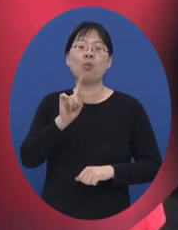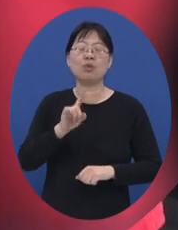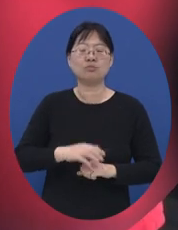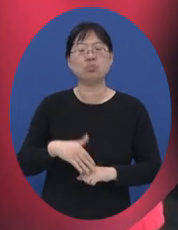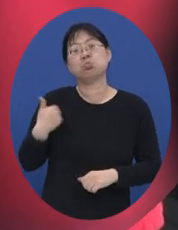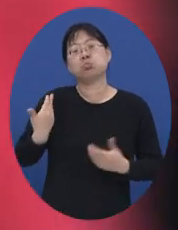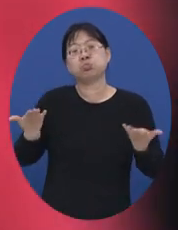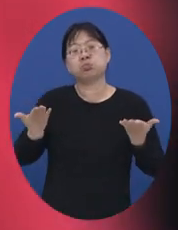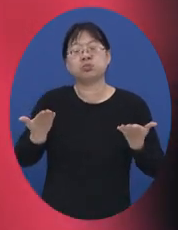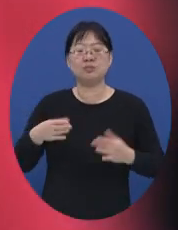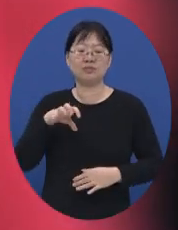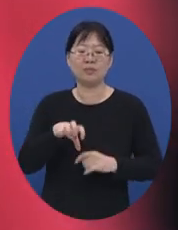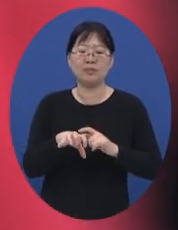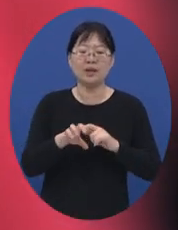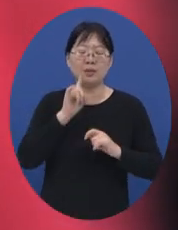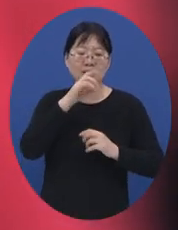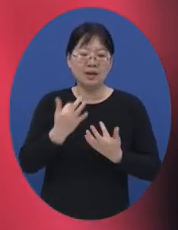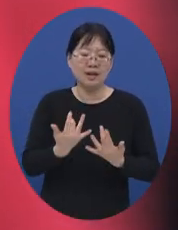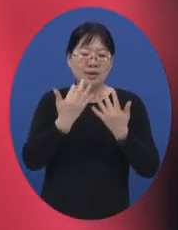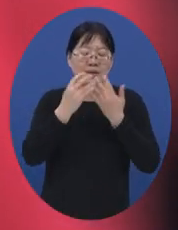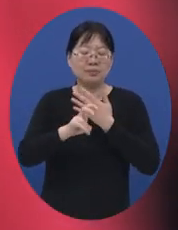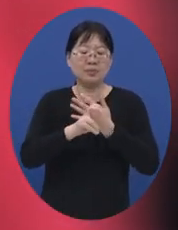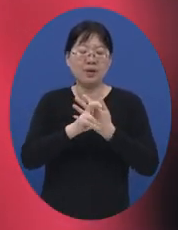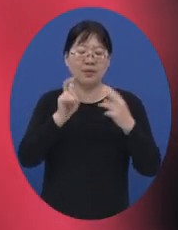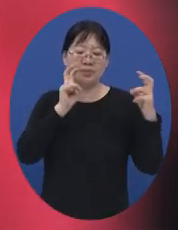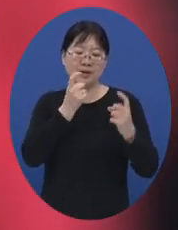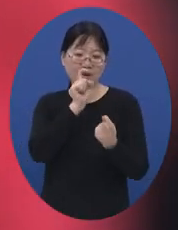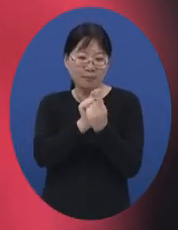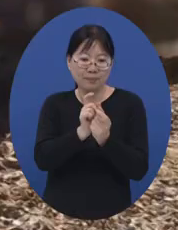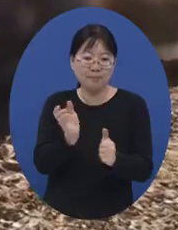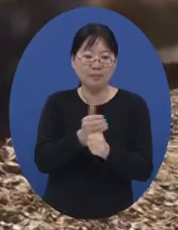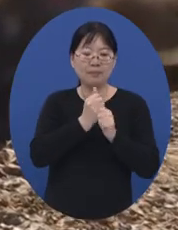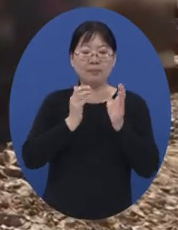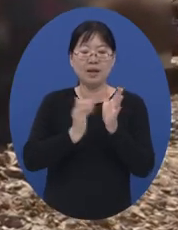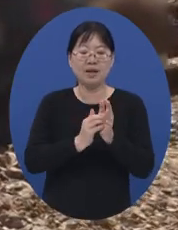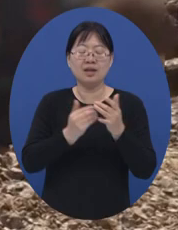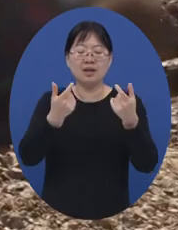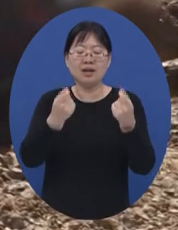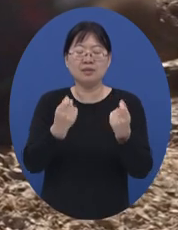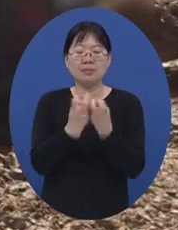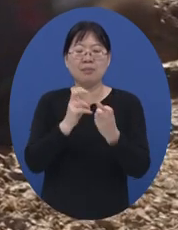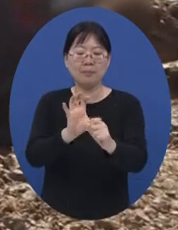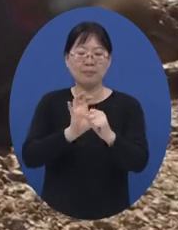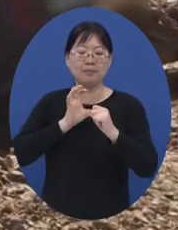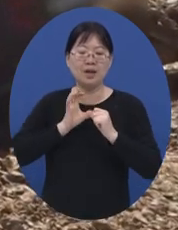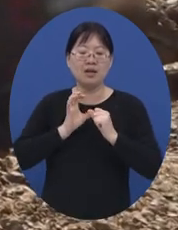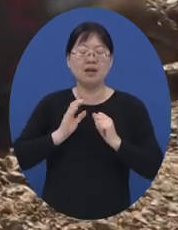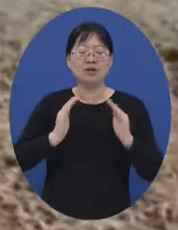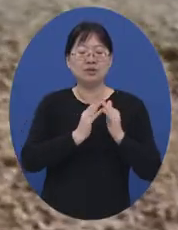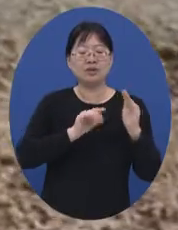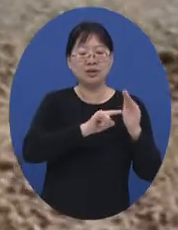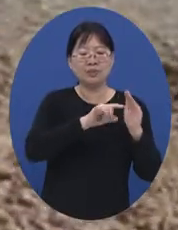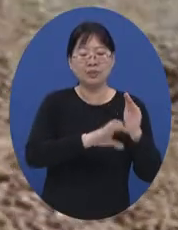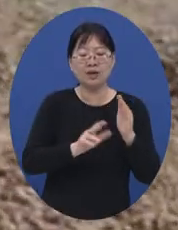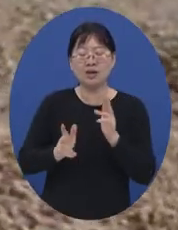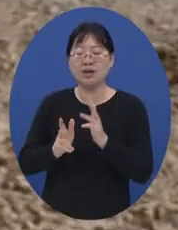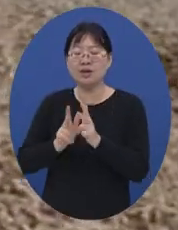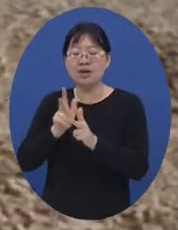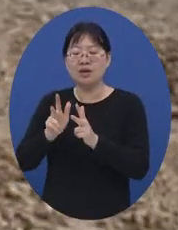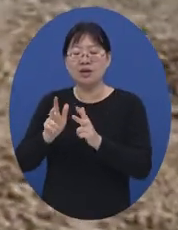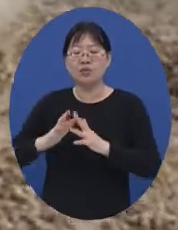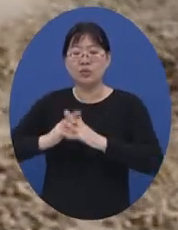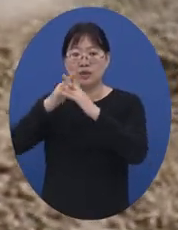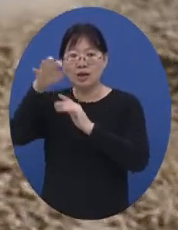모르쇠로 일관하던 이곳은 미세먼지 불법 배출 업소로 적발됐습니다. 이런 수법으로 주택가 근처나 공사장에서